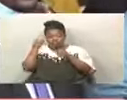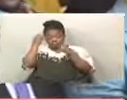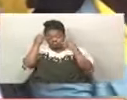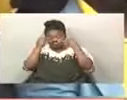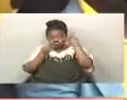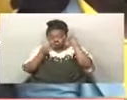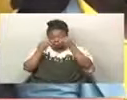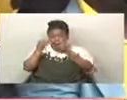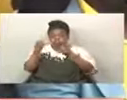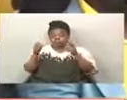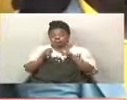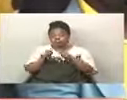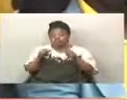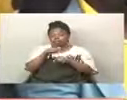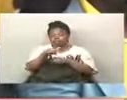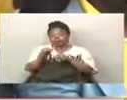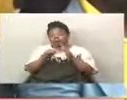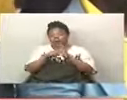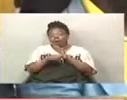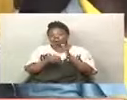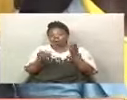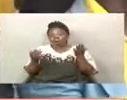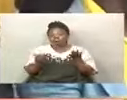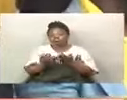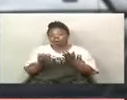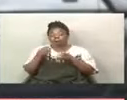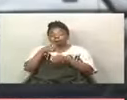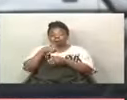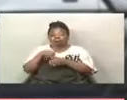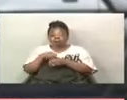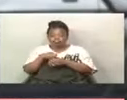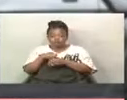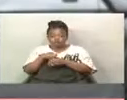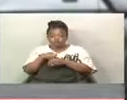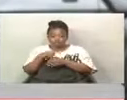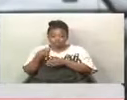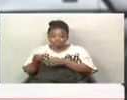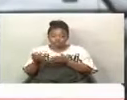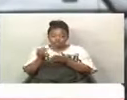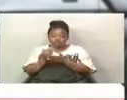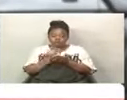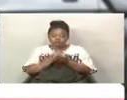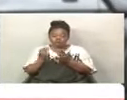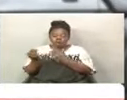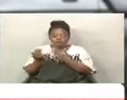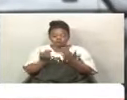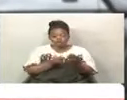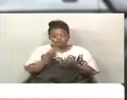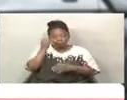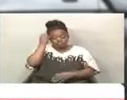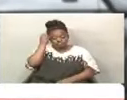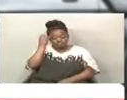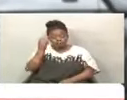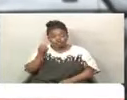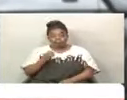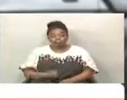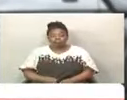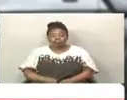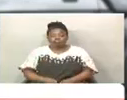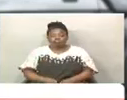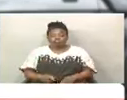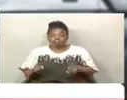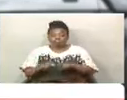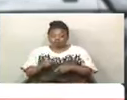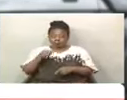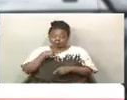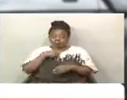kibirozo adenga yenyine songa yazire mom abukuba okuza kuleta chitenzo kan urunchi